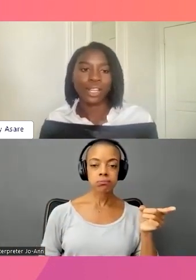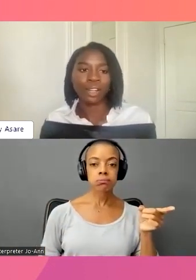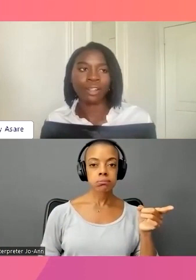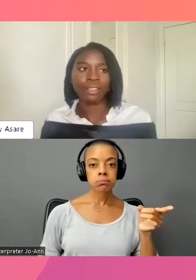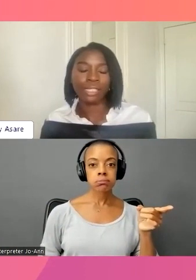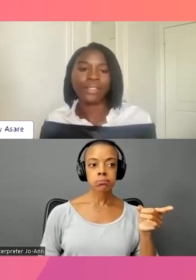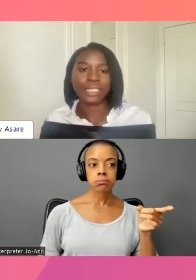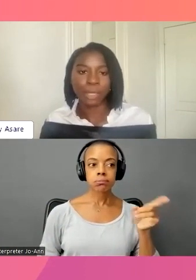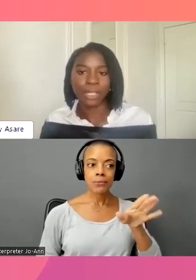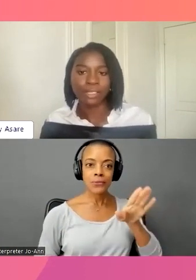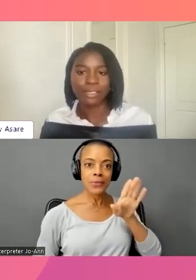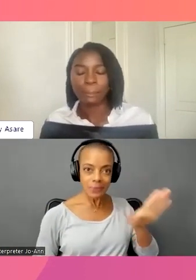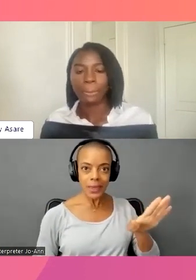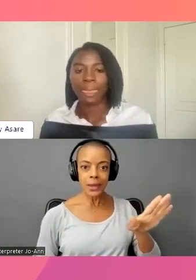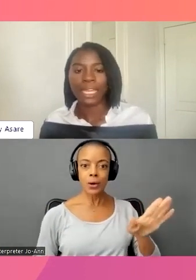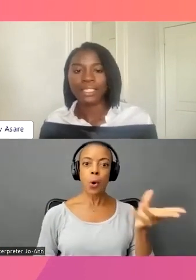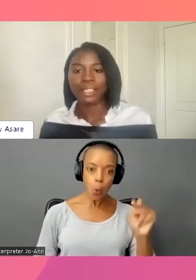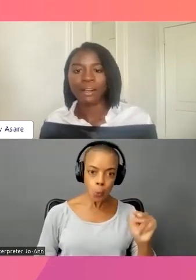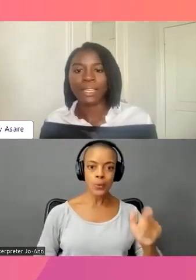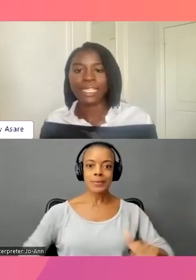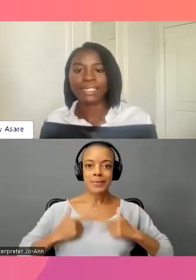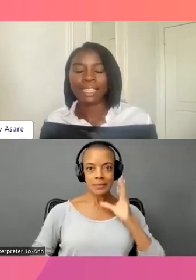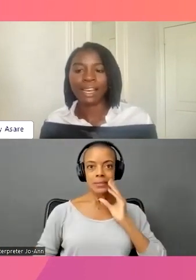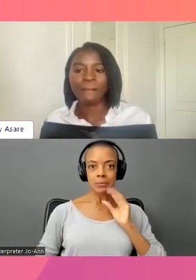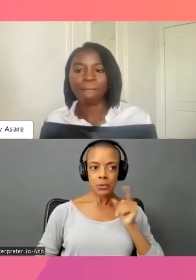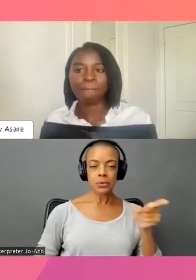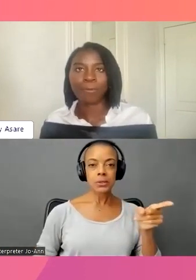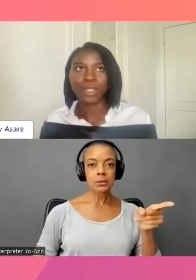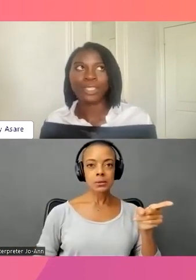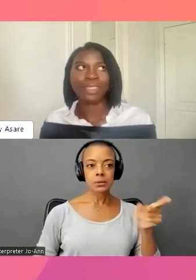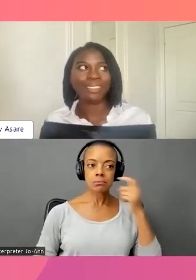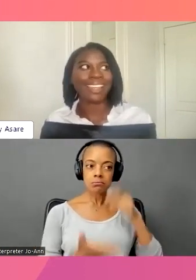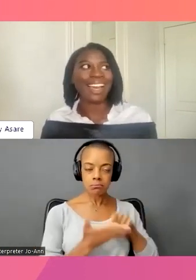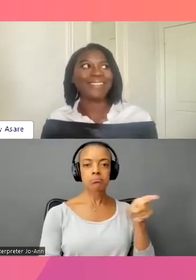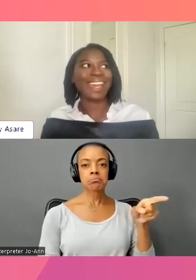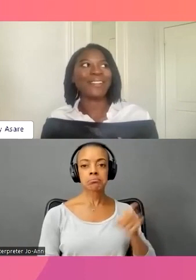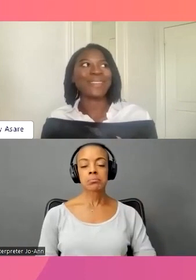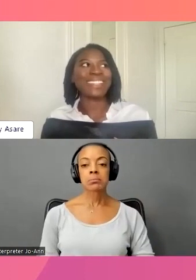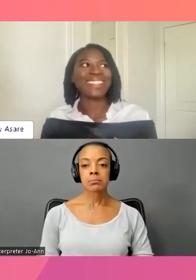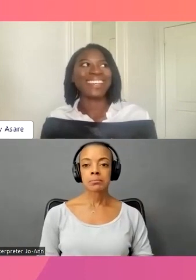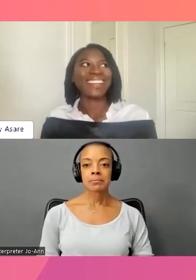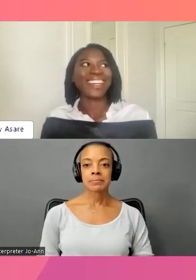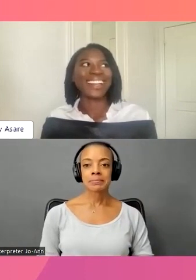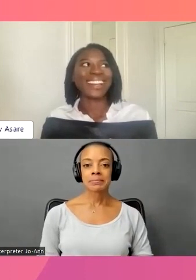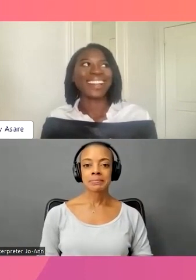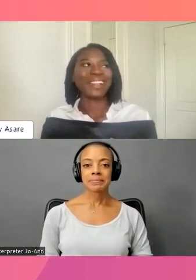experts, plutôt les survivants et survivantes comme étant les experts de leur vécu.